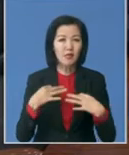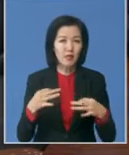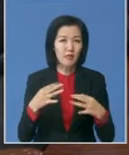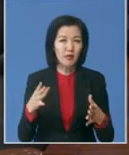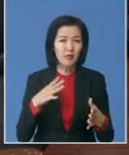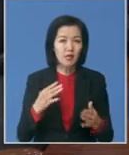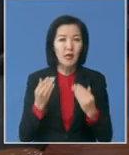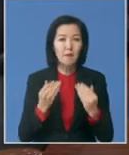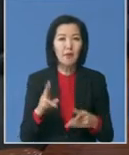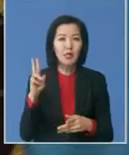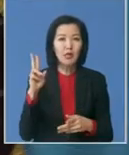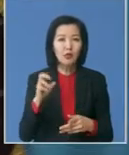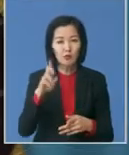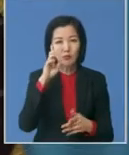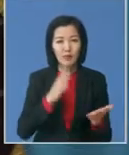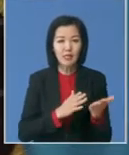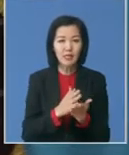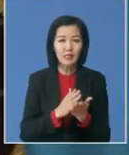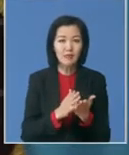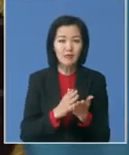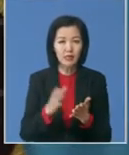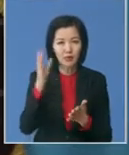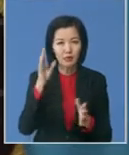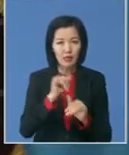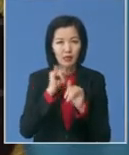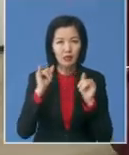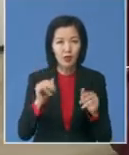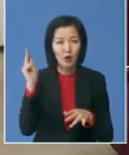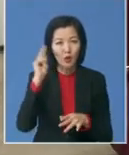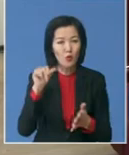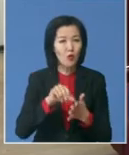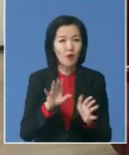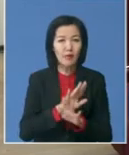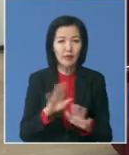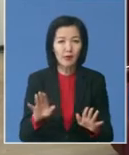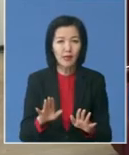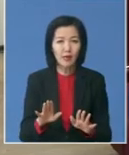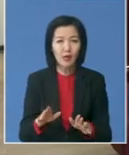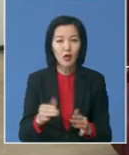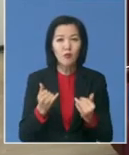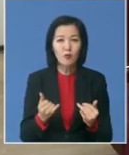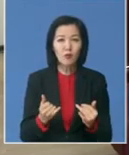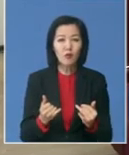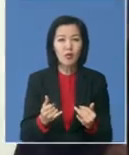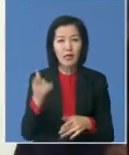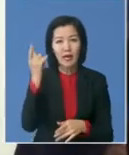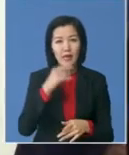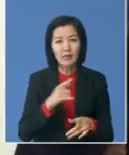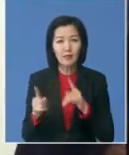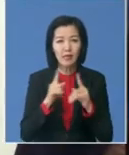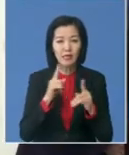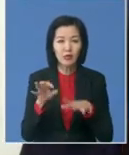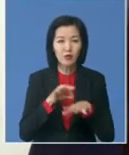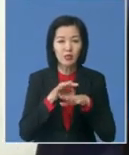қалдырған. Биыл өңірде 200-ге жуық мемлекеттік қызметкер шеберлігін шыңдау үшін оқуға бармай қалған. Бұл туралы әдеп жөніндегі кеңес отырысында